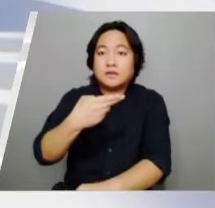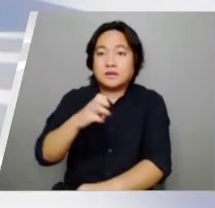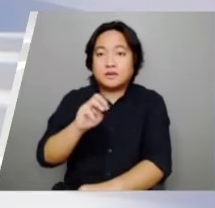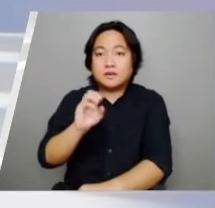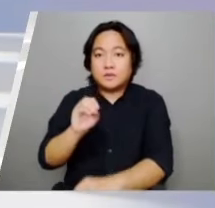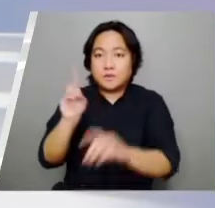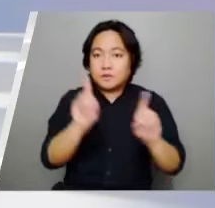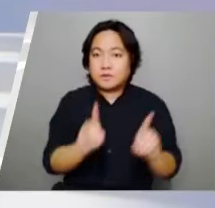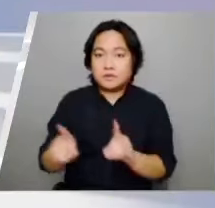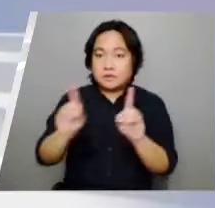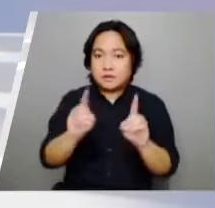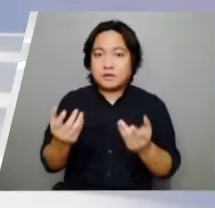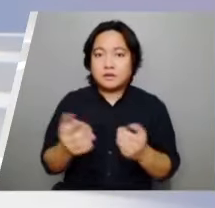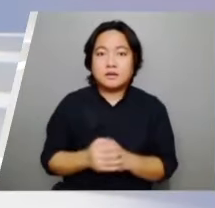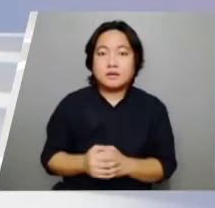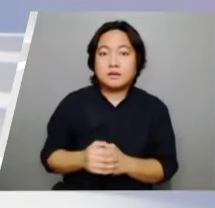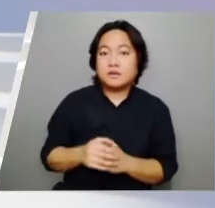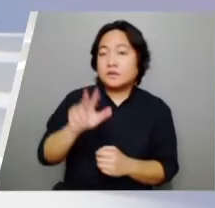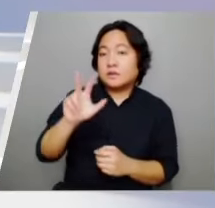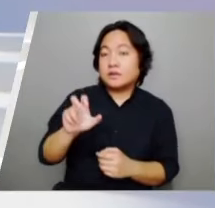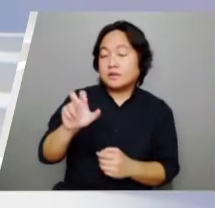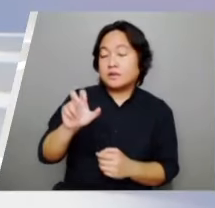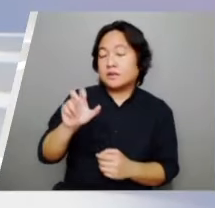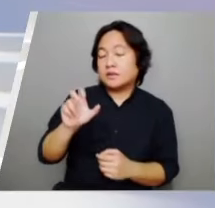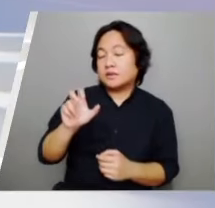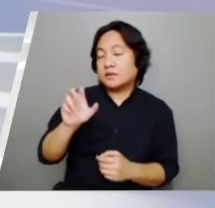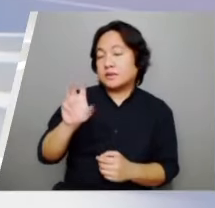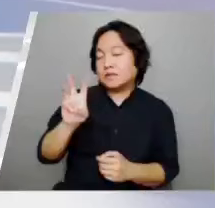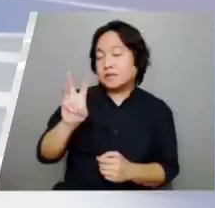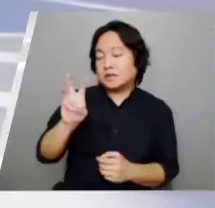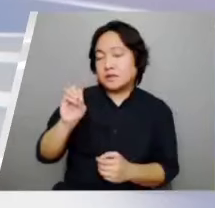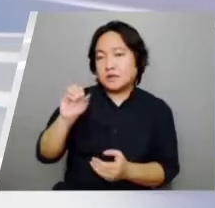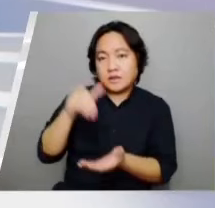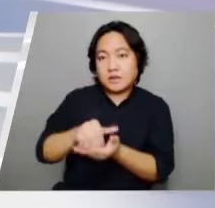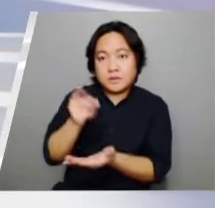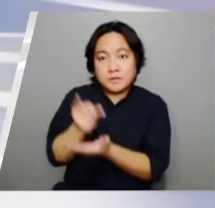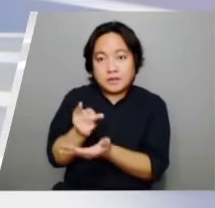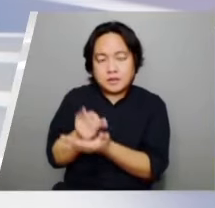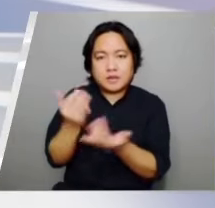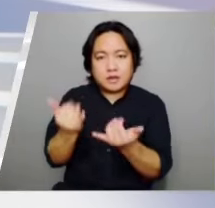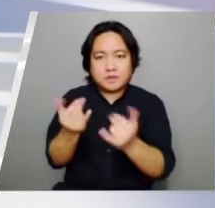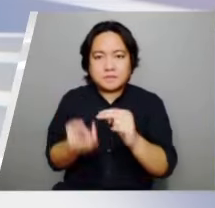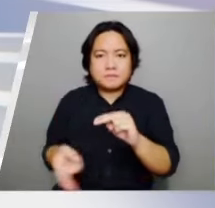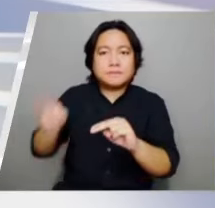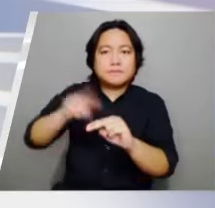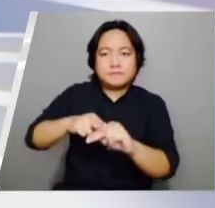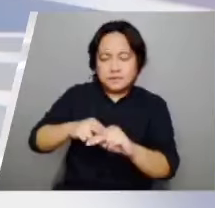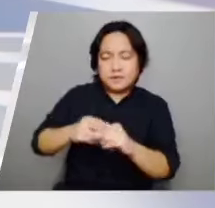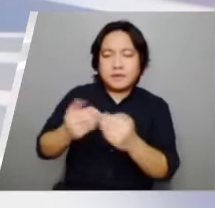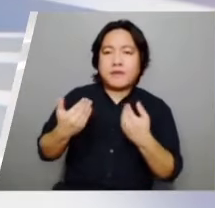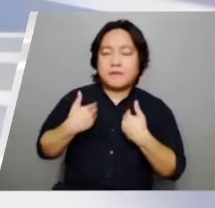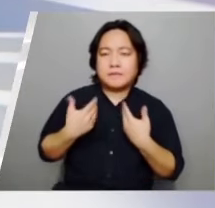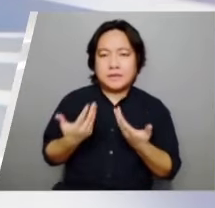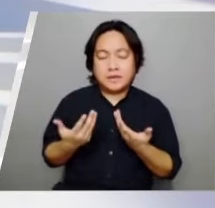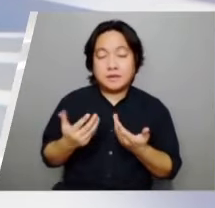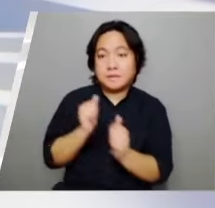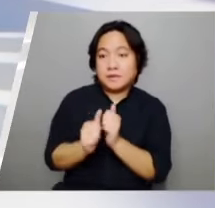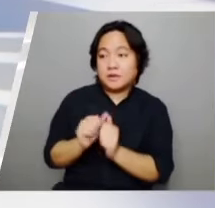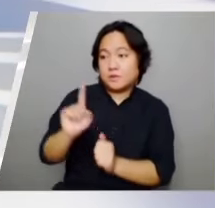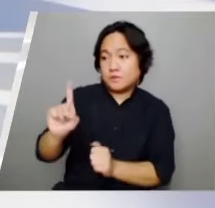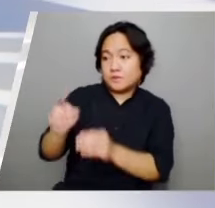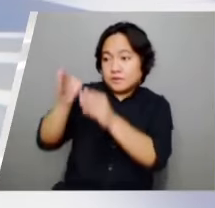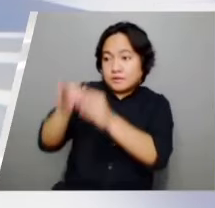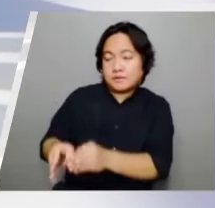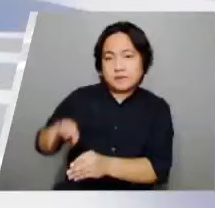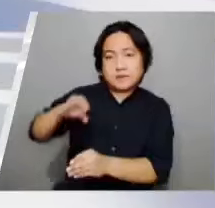session mula sa dating 4,000 pesos per session. Dahil dyan, magiging halos 1,000,000 piso kada taon na ang benepisyo ng bawat